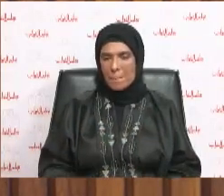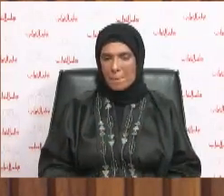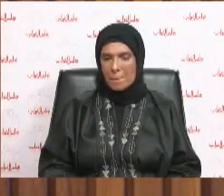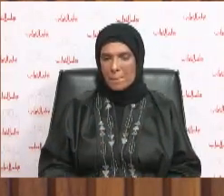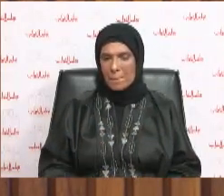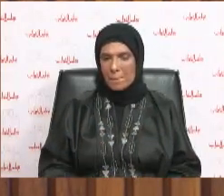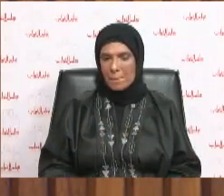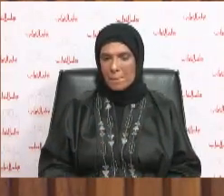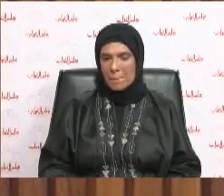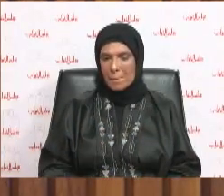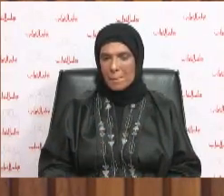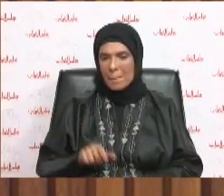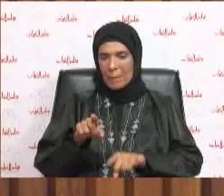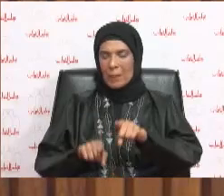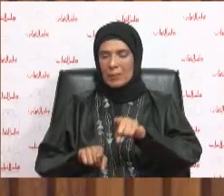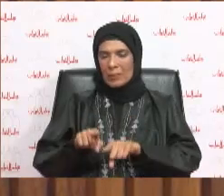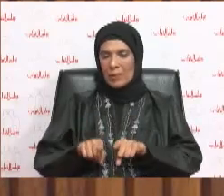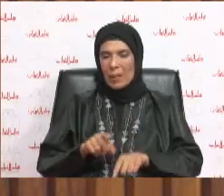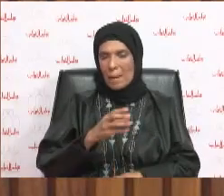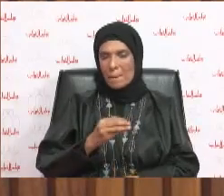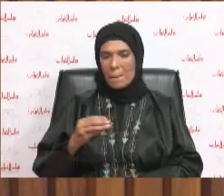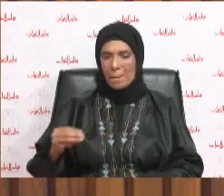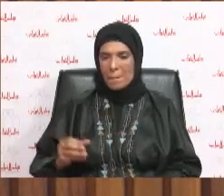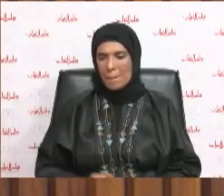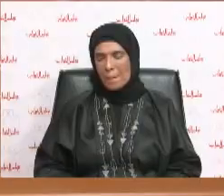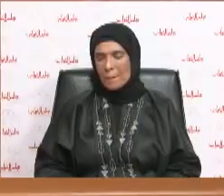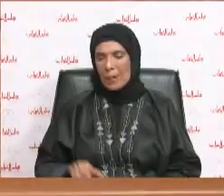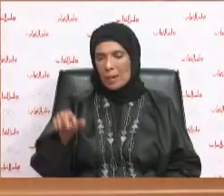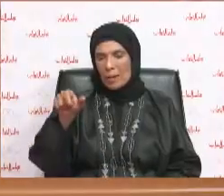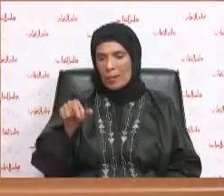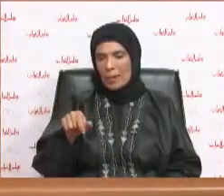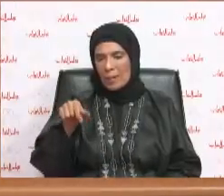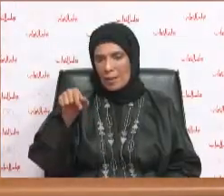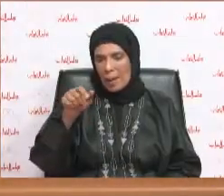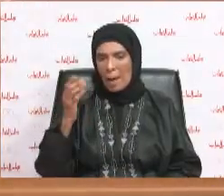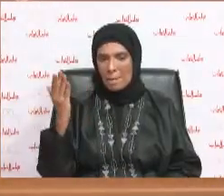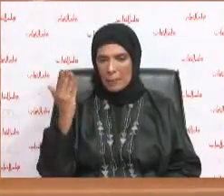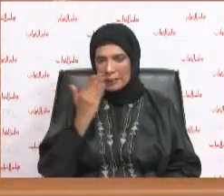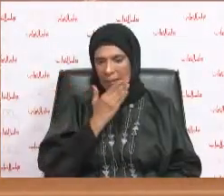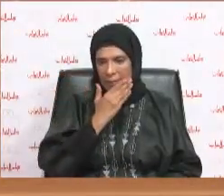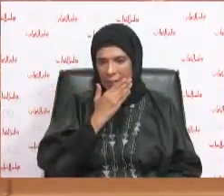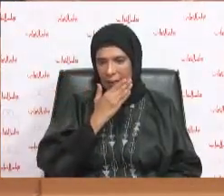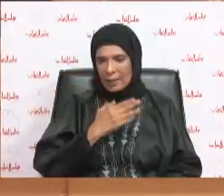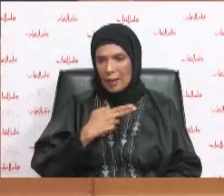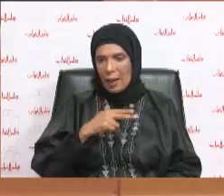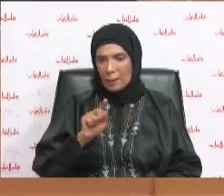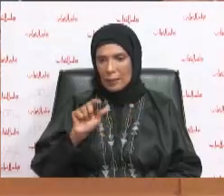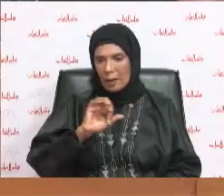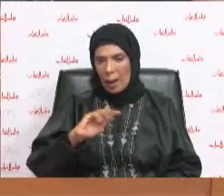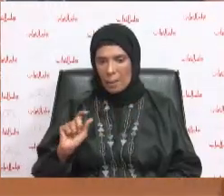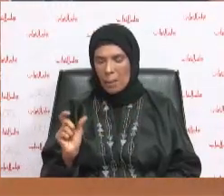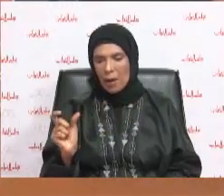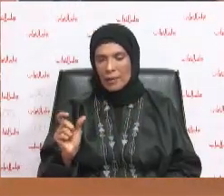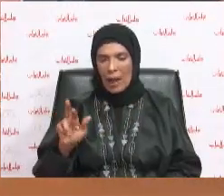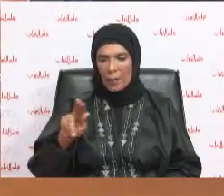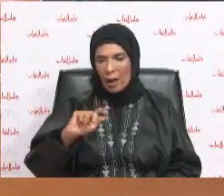بأصحاب يعني الإخواننا وأبنائنا طلاب مدرسة عبد الرحمن ناصر الإعدادية البنين في هذه الجلسة،